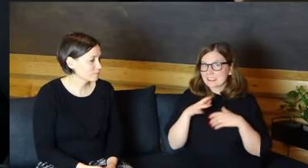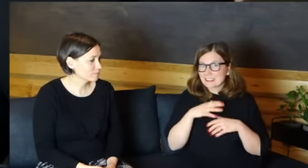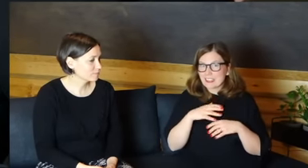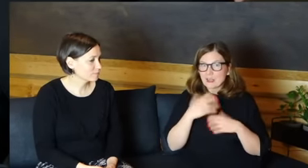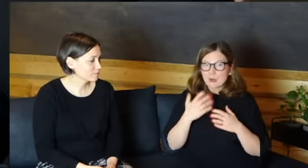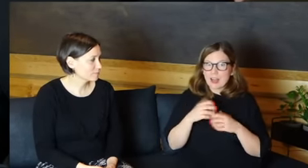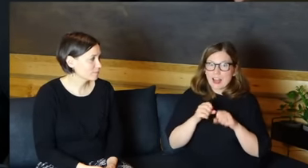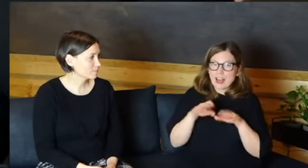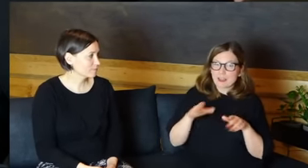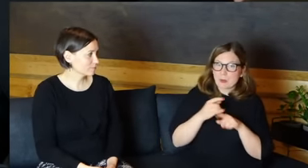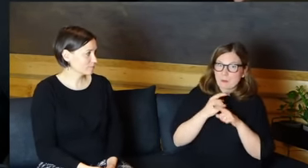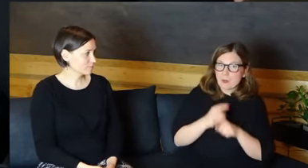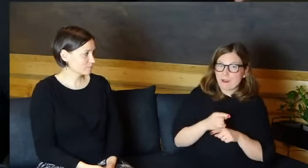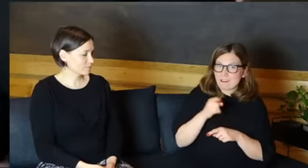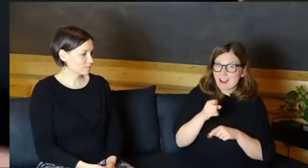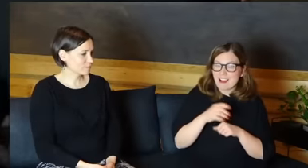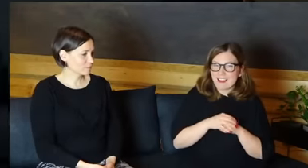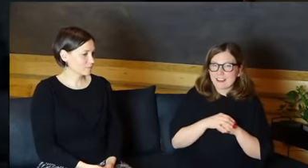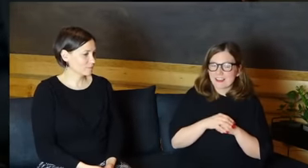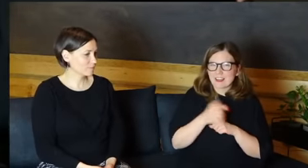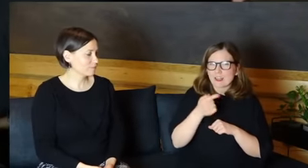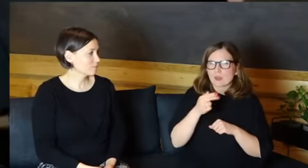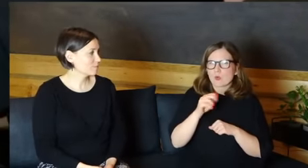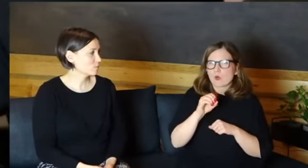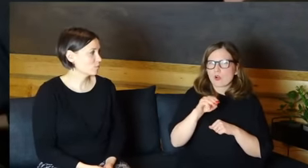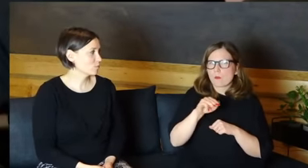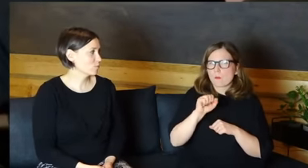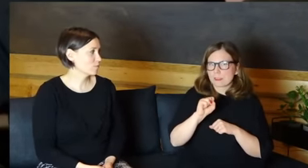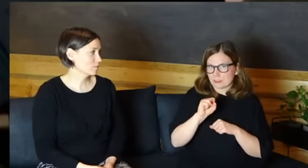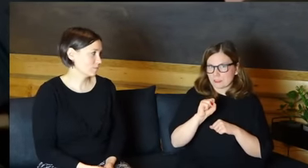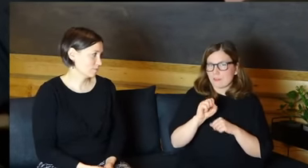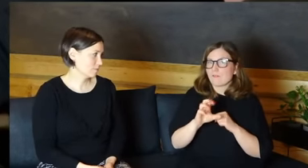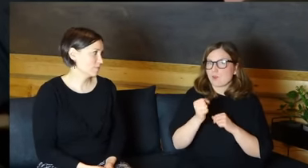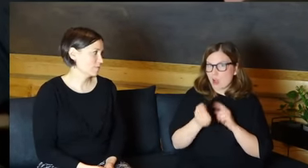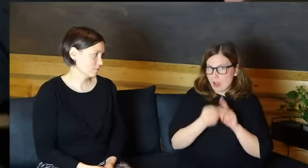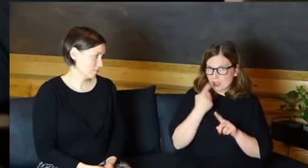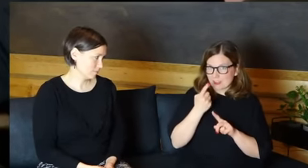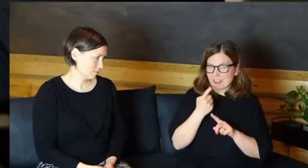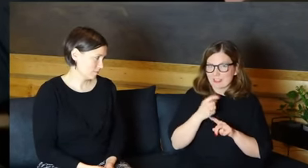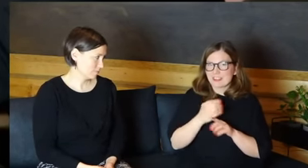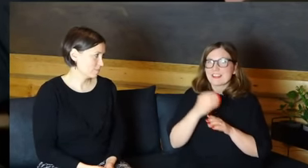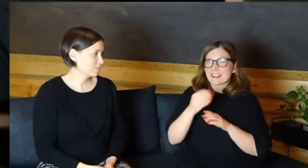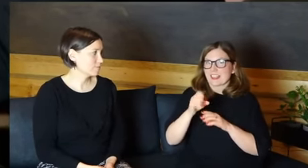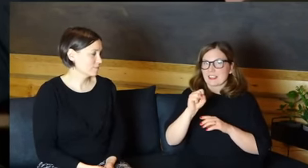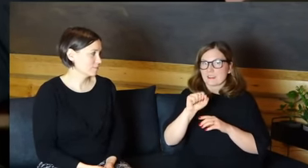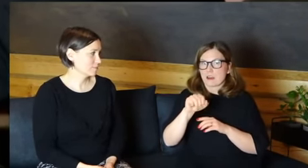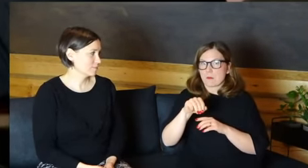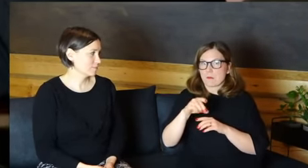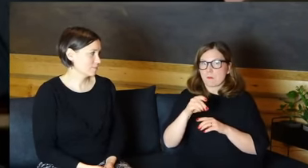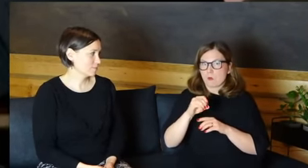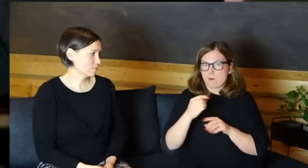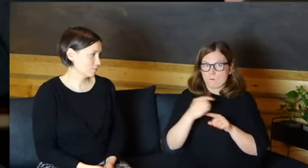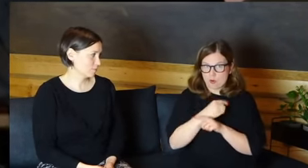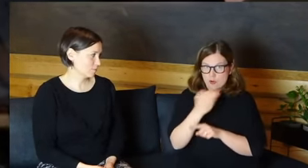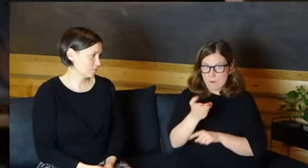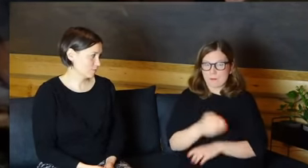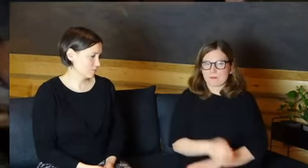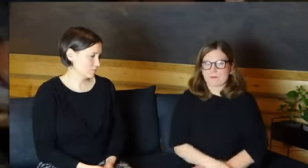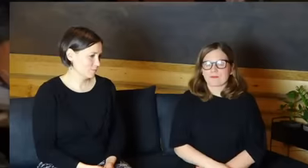täällä lähetyksessä mukana. Ja Tuomas voisi vaikka aloittaa, niin Sampo siitä sitten jatkaa.